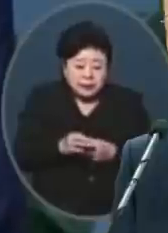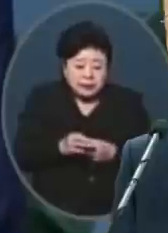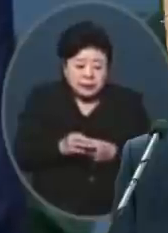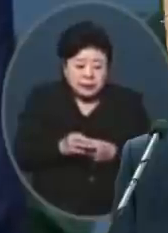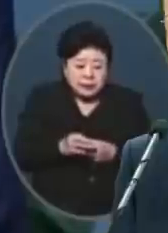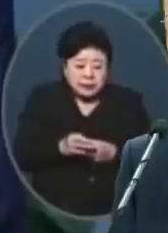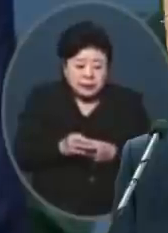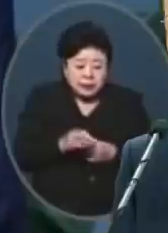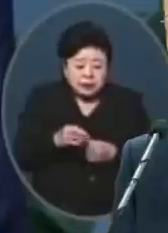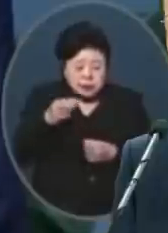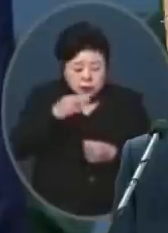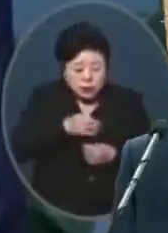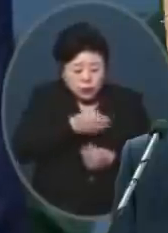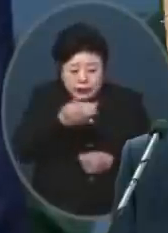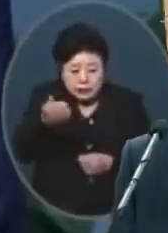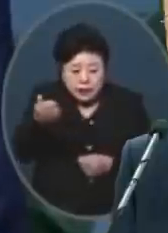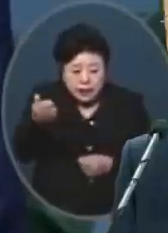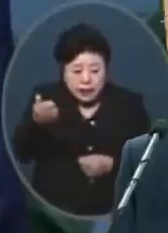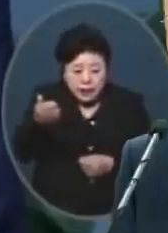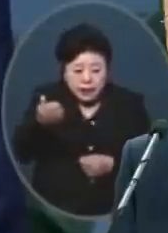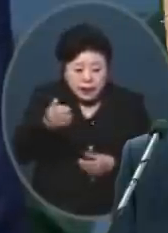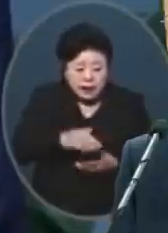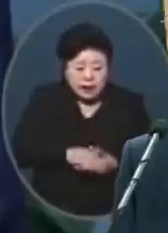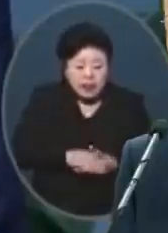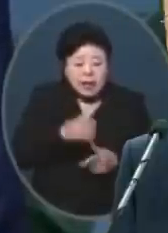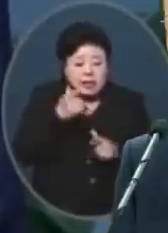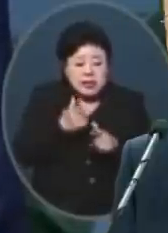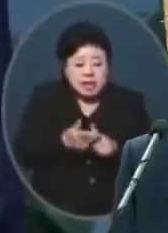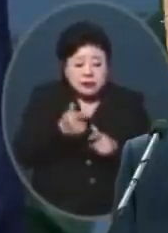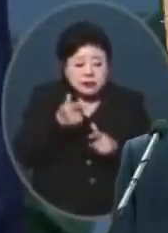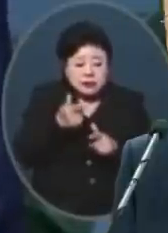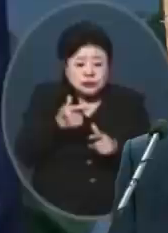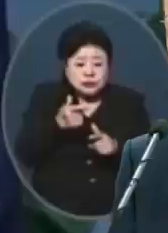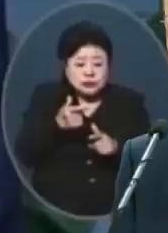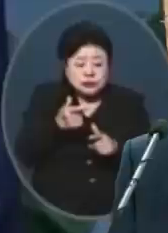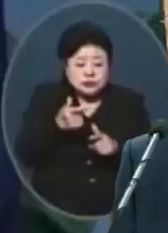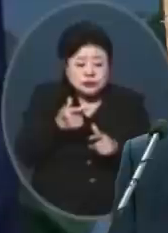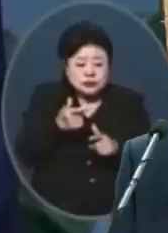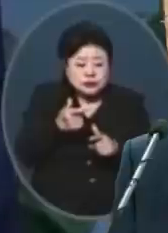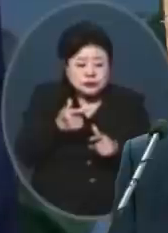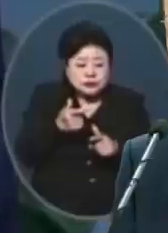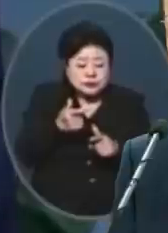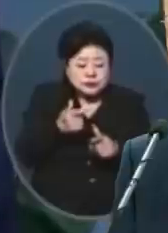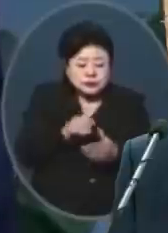어느 시대 효과가 있느냐 예수 믿는 것은